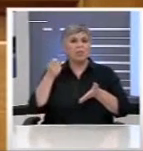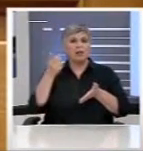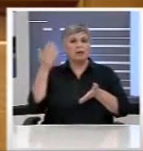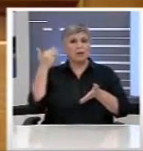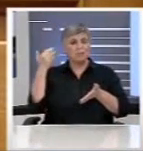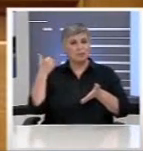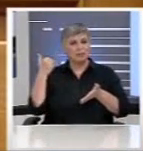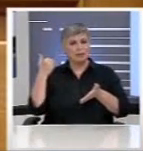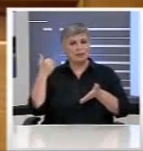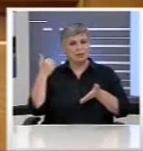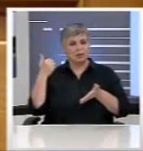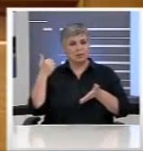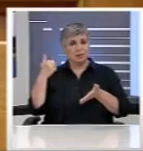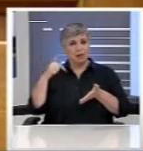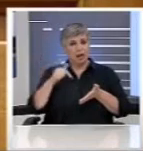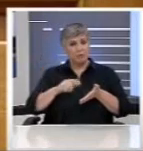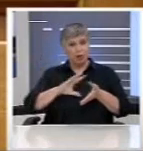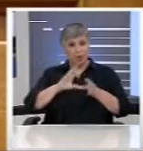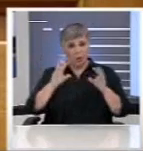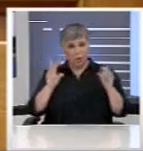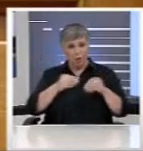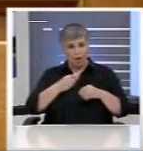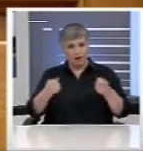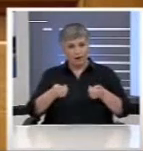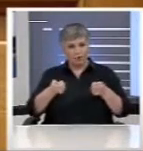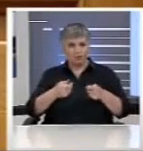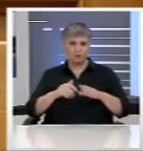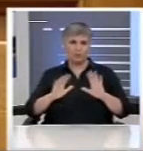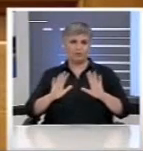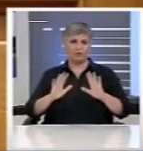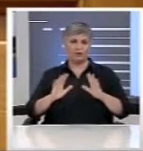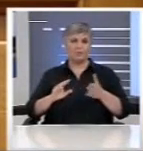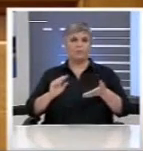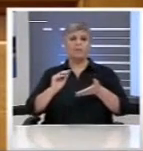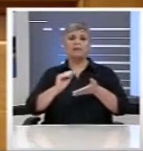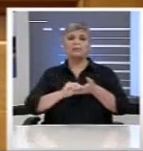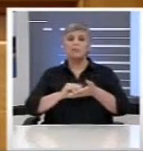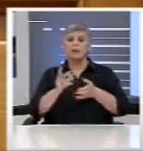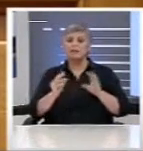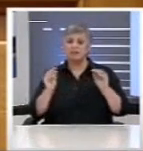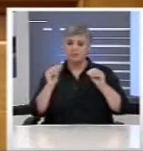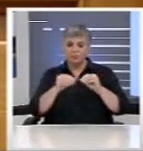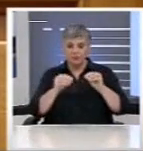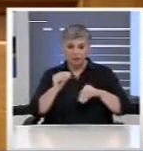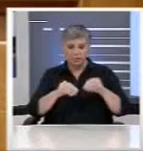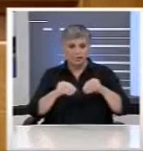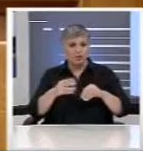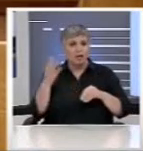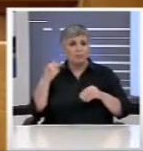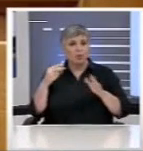να συνυπολογίζεται και τι? Τις προβλέψεις που είχαν γίνει στο μεσοπρόθεσμο το